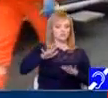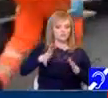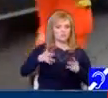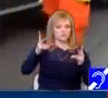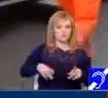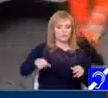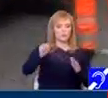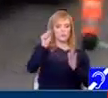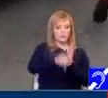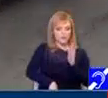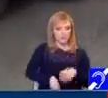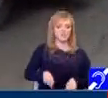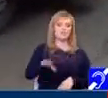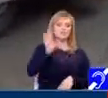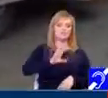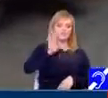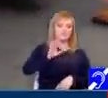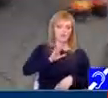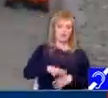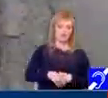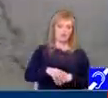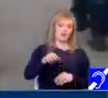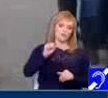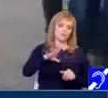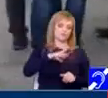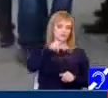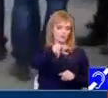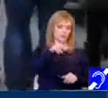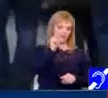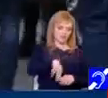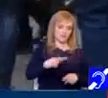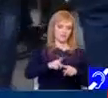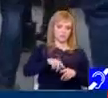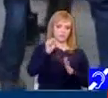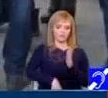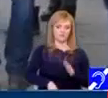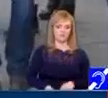din Macerata, o crimă pentru care a fost arestat un tânăr imigrant nigerian.